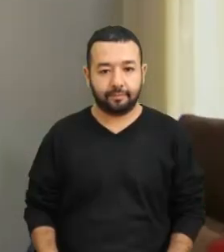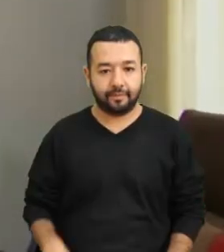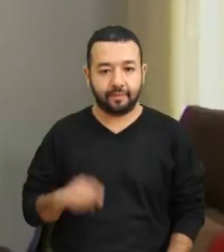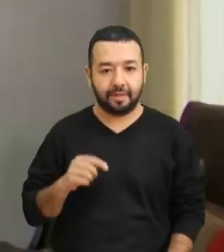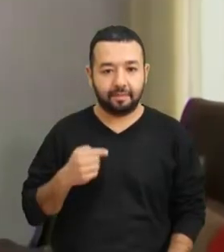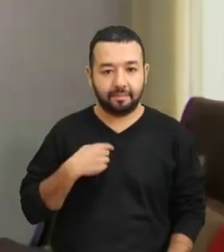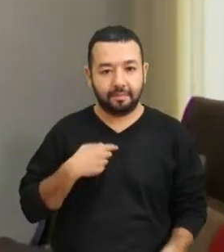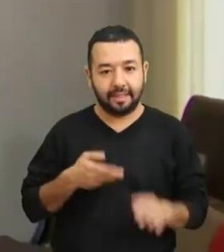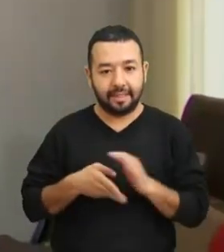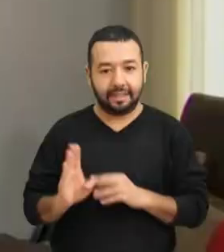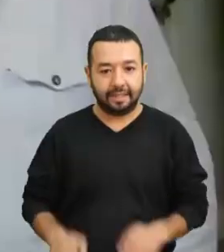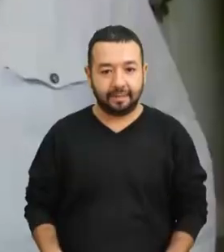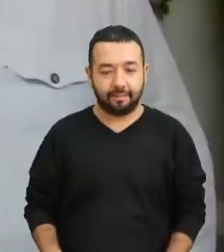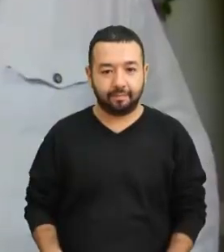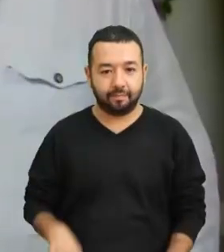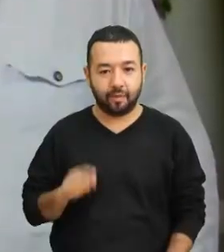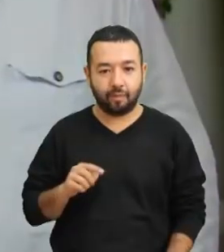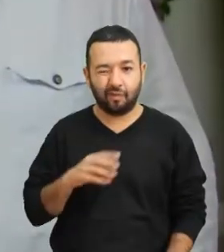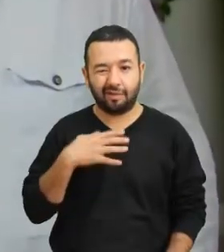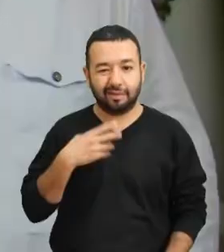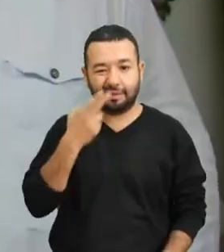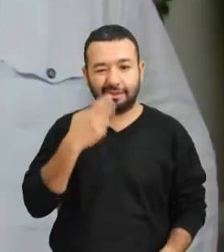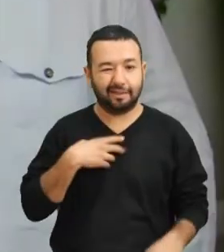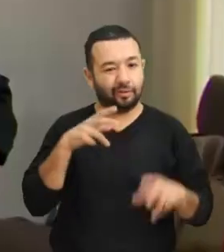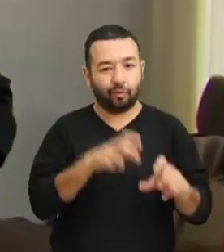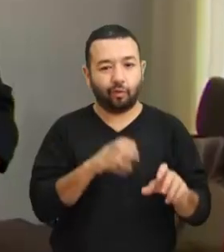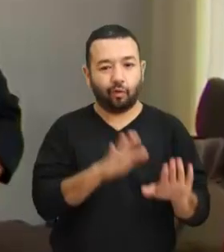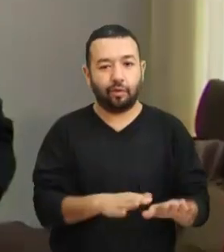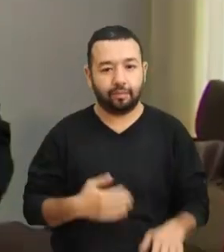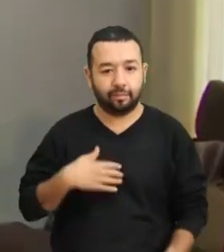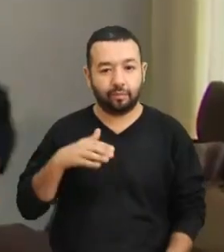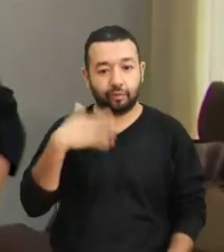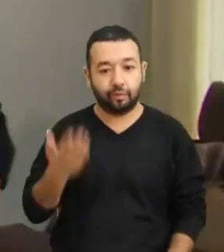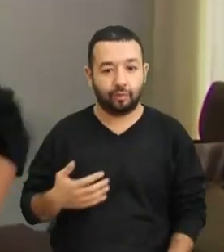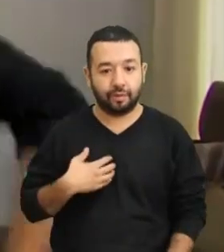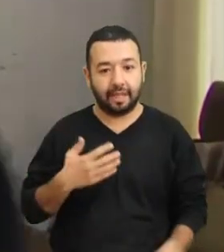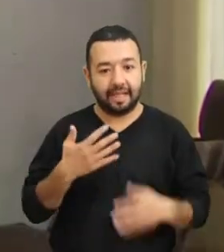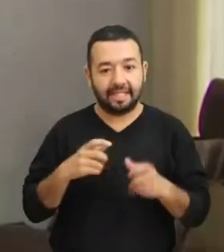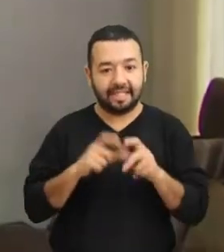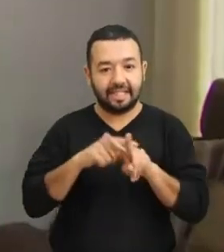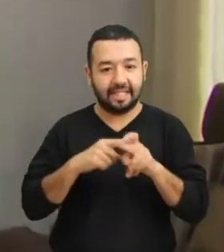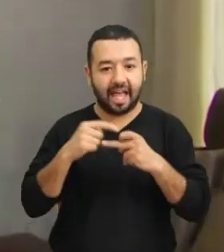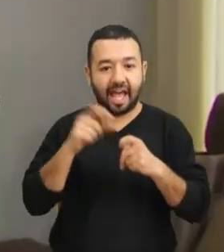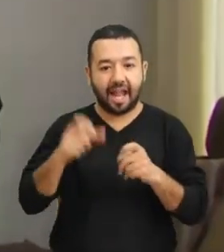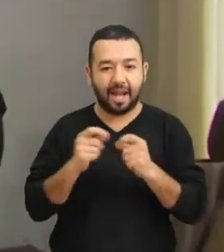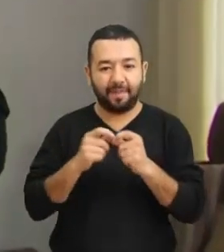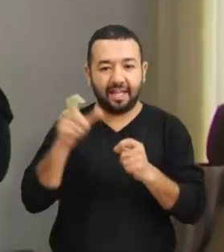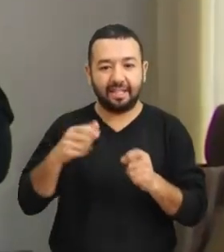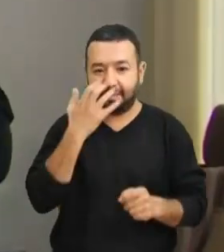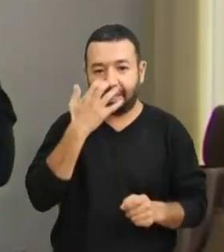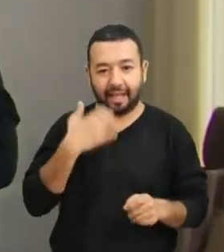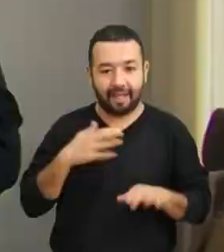Şimdi ben gideyim. Bunu herhangi bir yere koyayım. Sonra sakar Biricik'i beklemeye